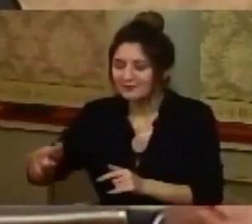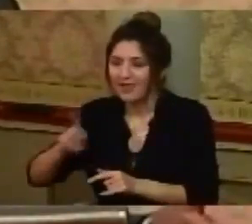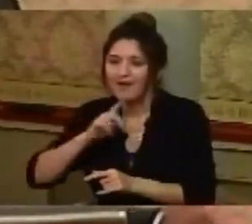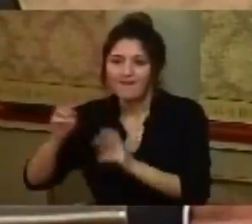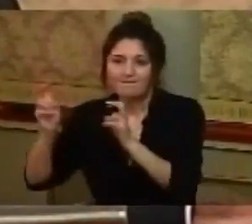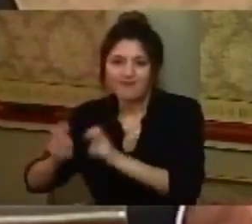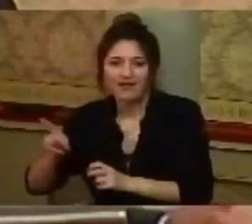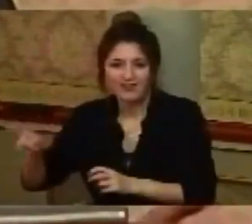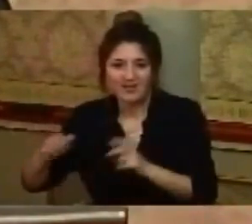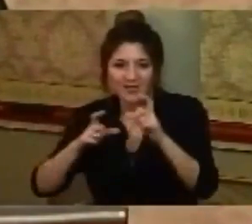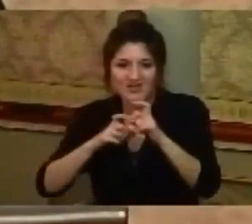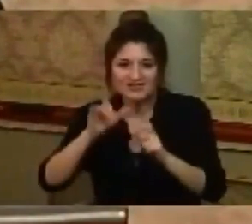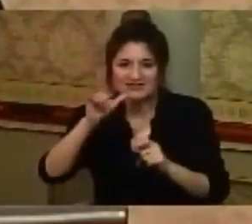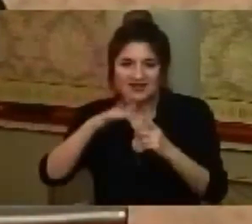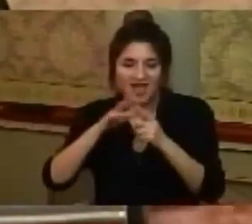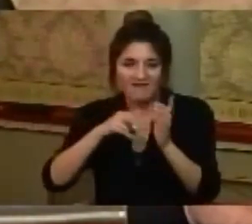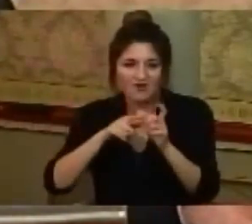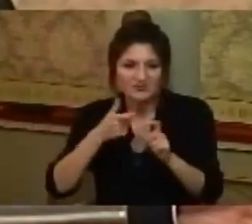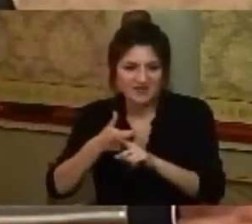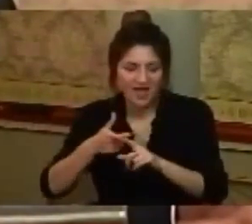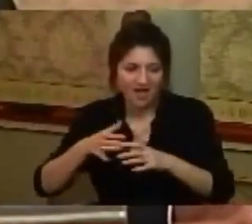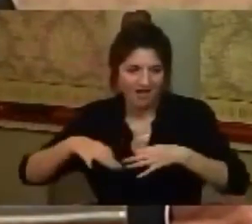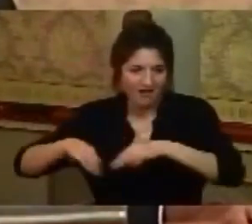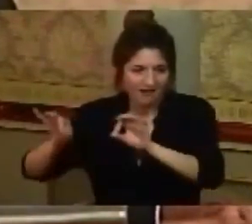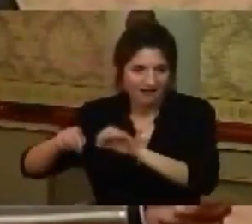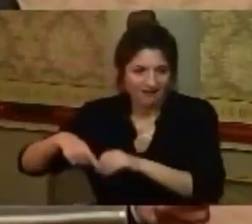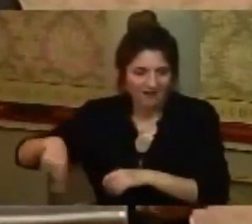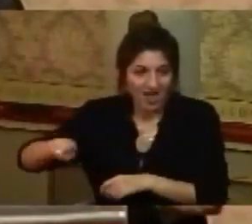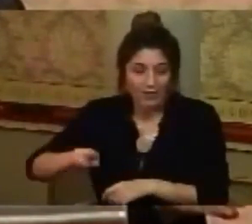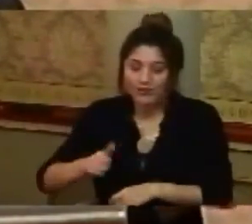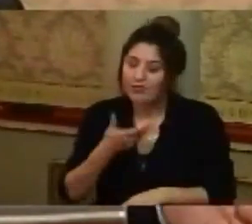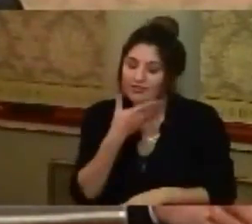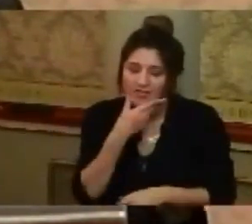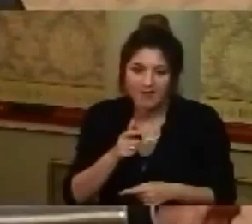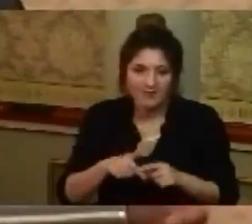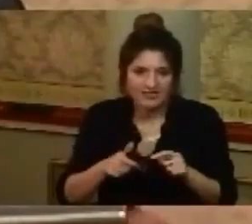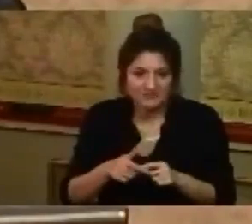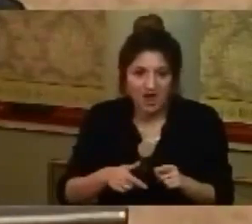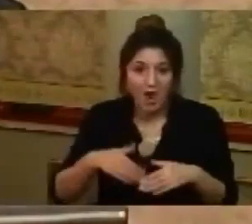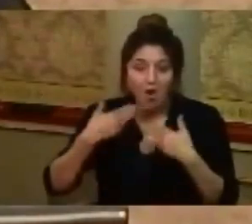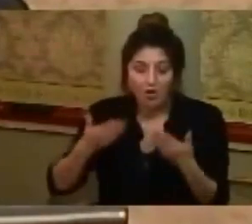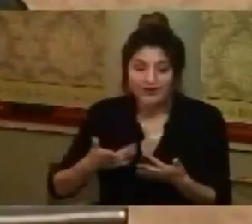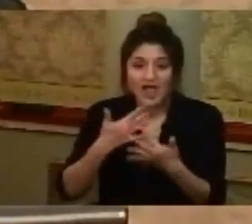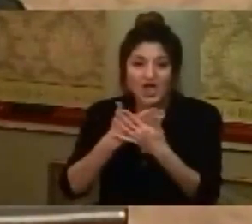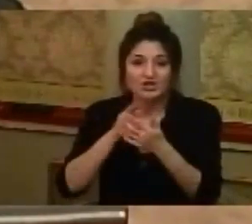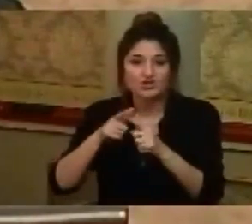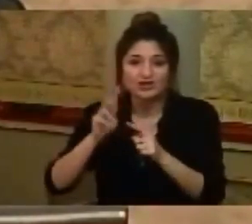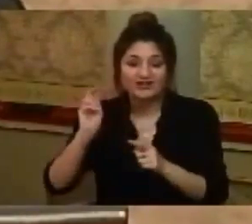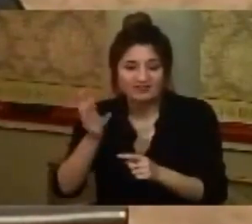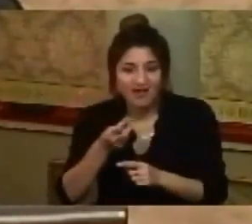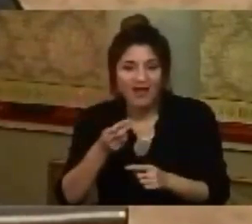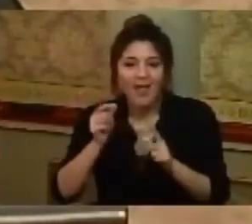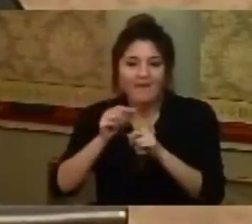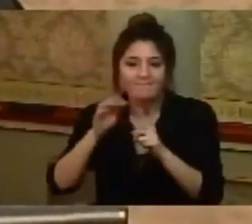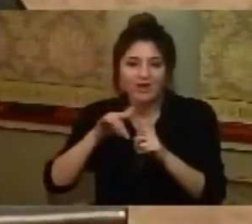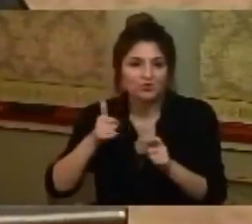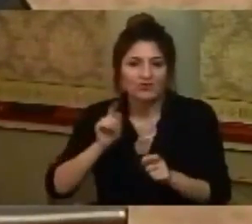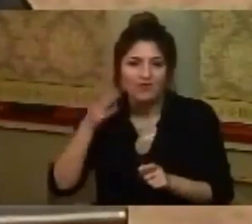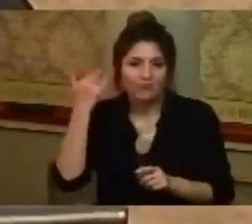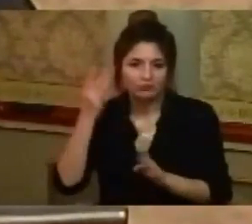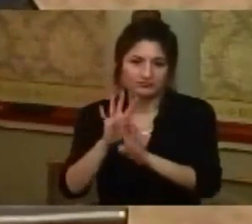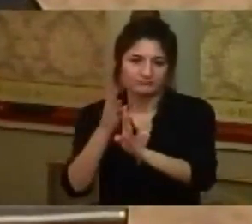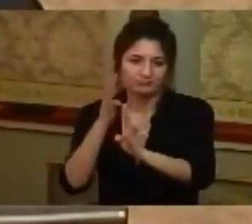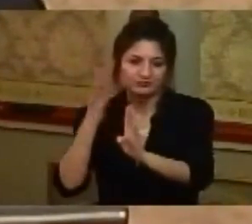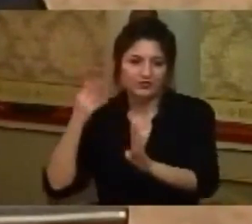točno? Napravili smo jednu prekrasnu priču. A kad ovo napravimo, onda će odahnuti i Petruševac i Žitnjak i neće stvara kolone u jutarnjim